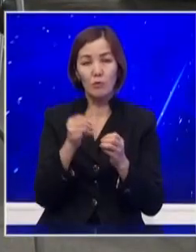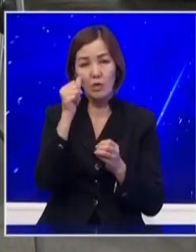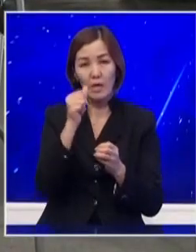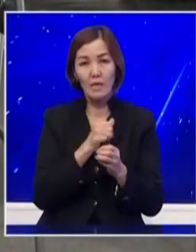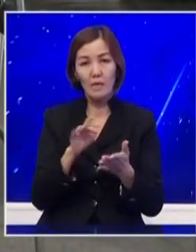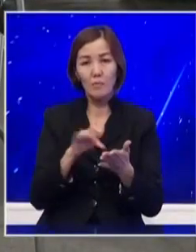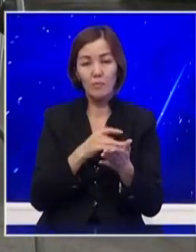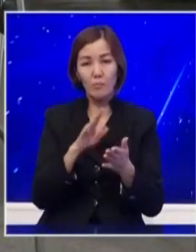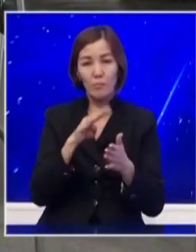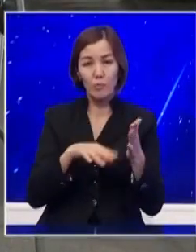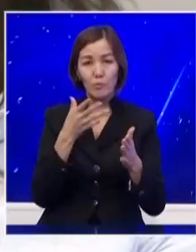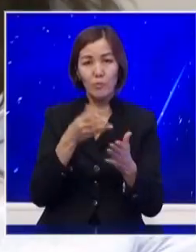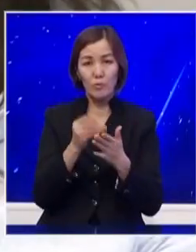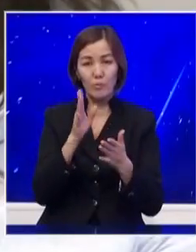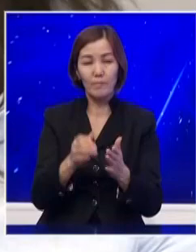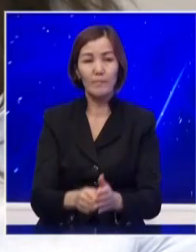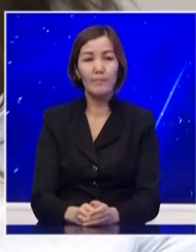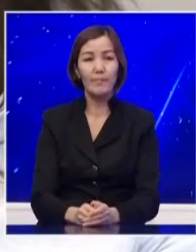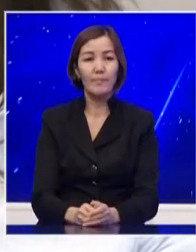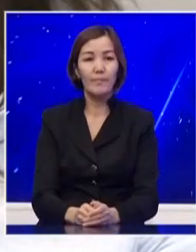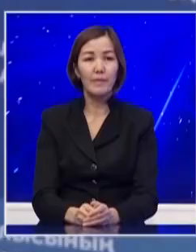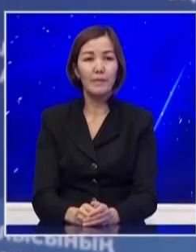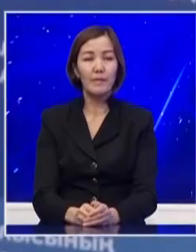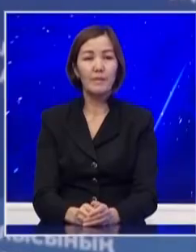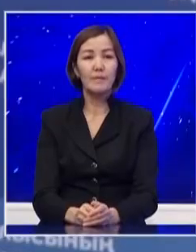көрсеткіш мөлшеріндегі айыппұл.